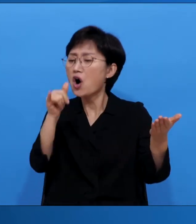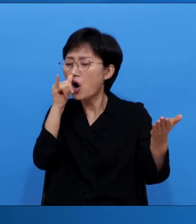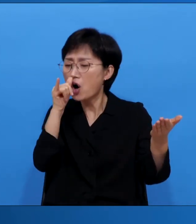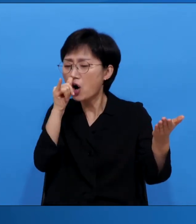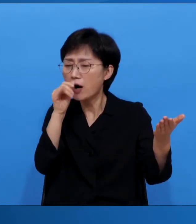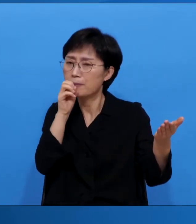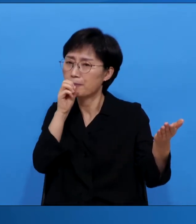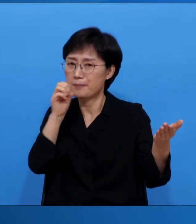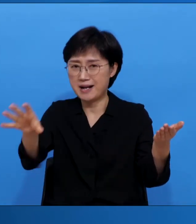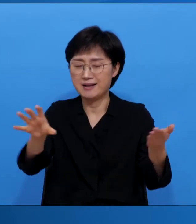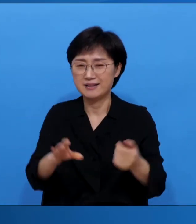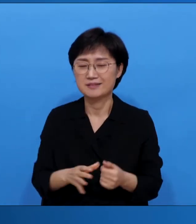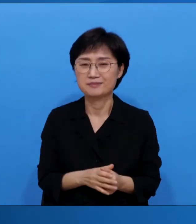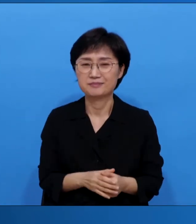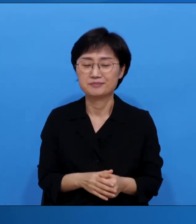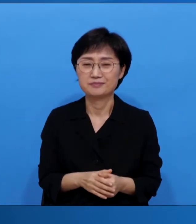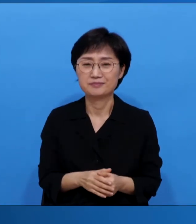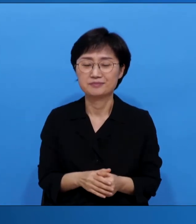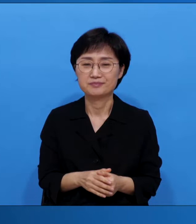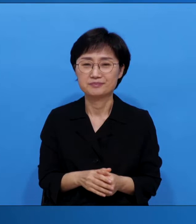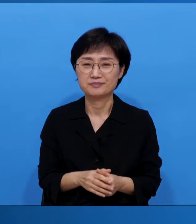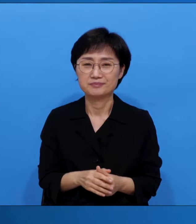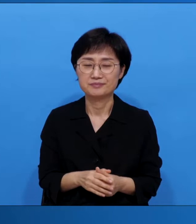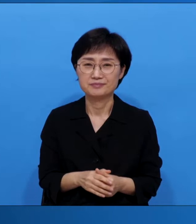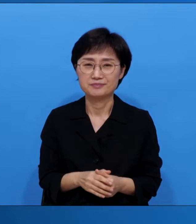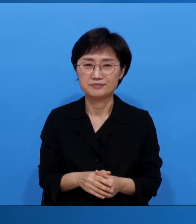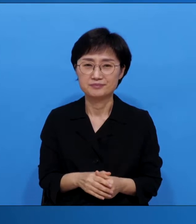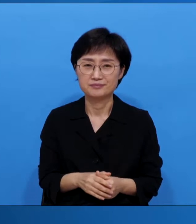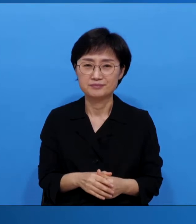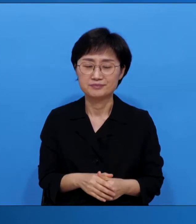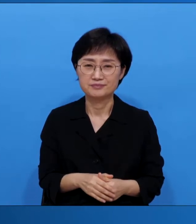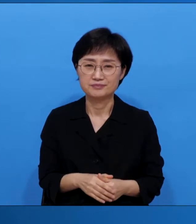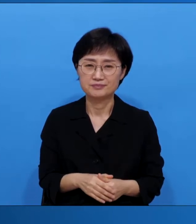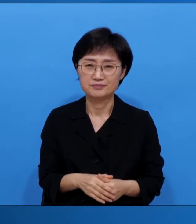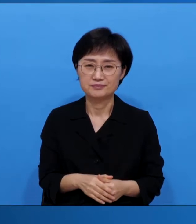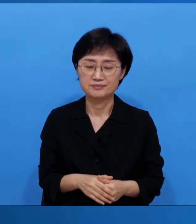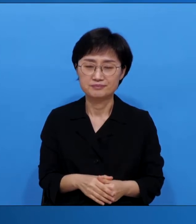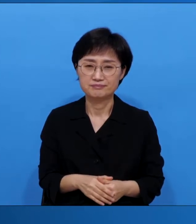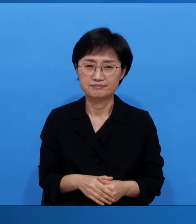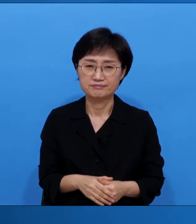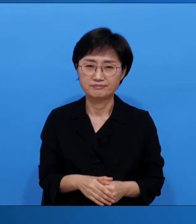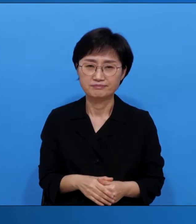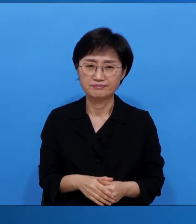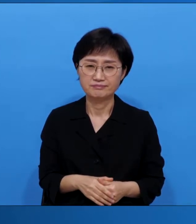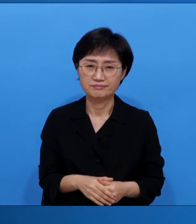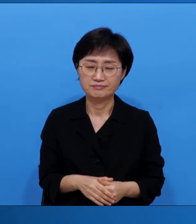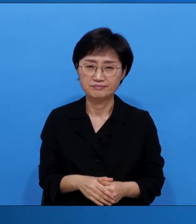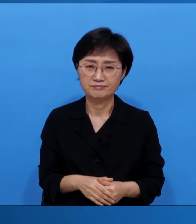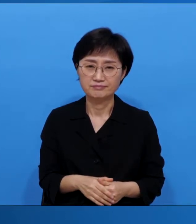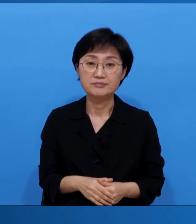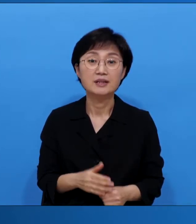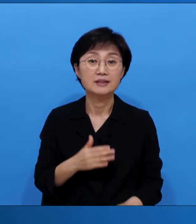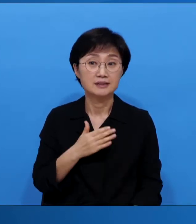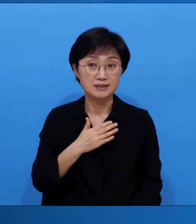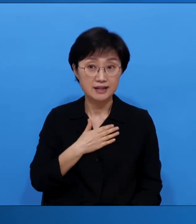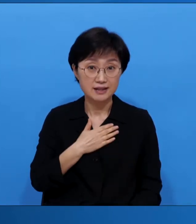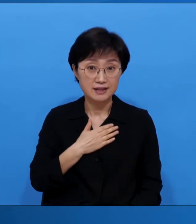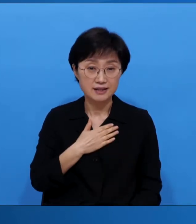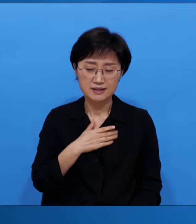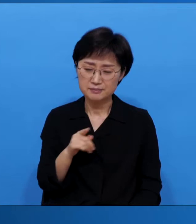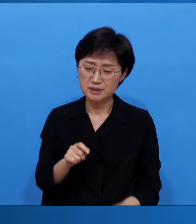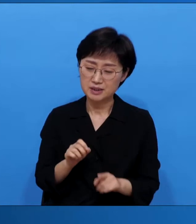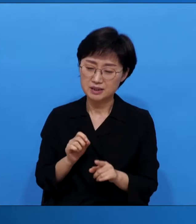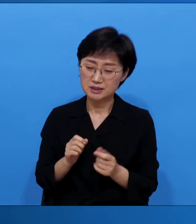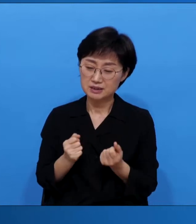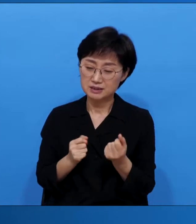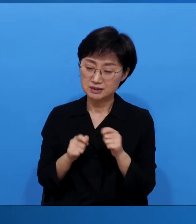one pastor who was sitting in the congregation raised his hand and said, no, there are records of angels working in the New Testament as well. 저는 그냥 그 대답 안 했어요.